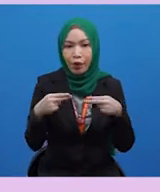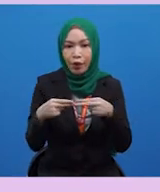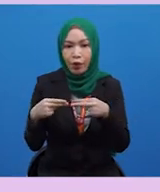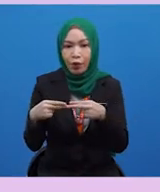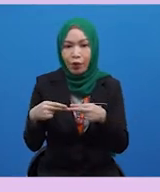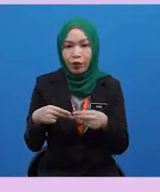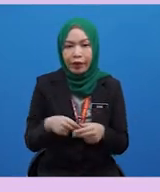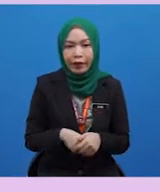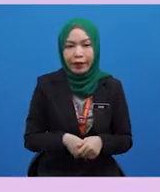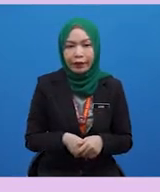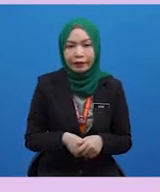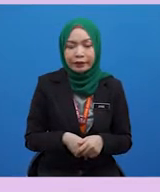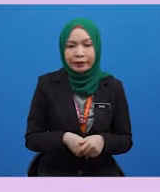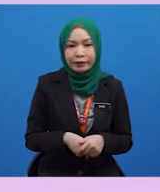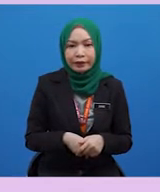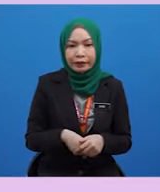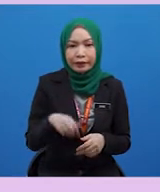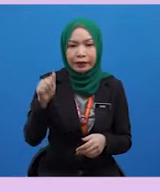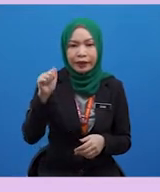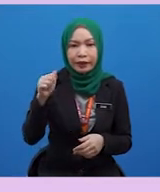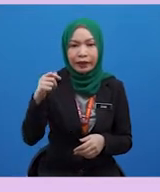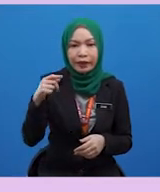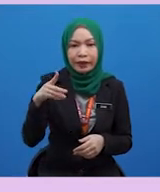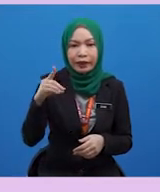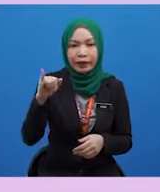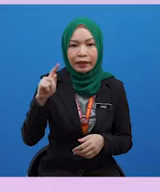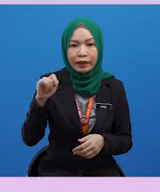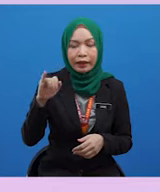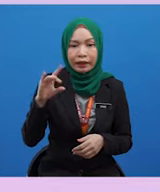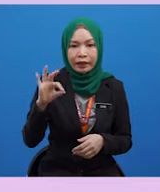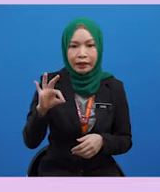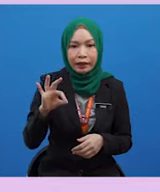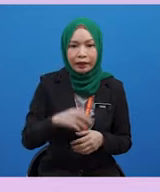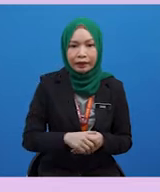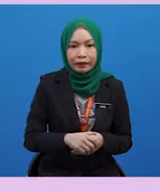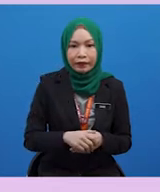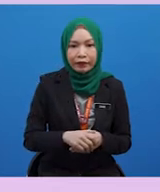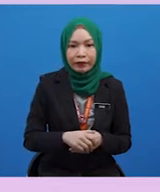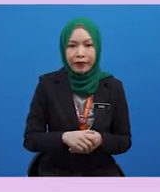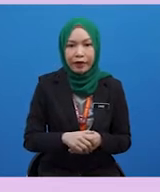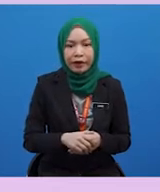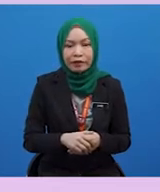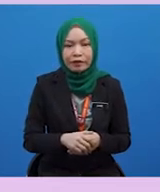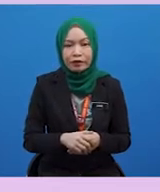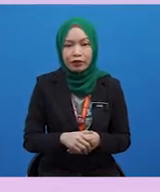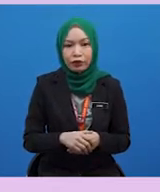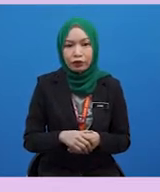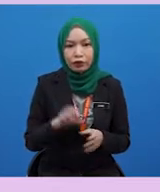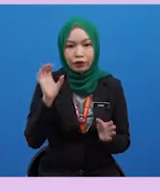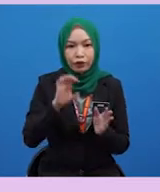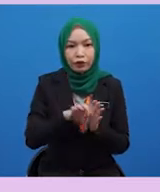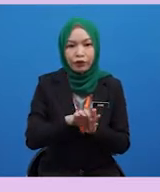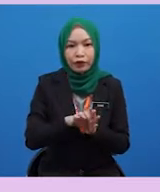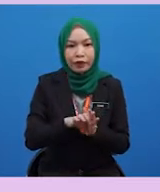wacana, isteri Aizat telah melahirkan seorang bayi perempuan semalam. Bayi